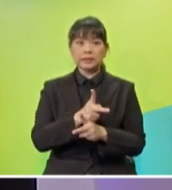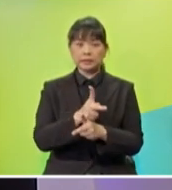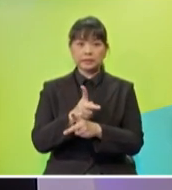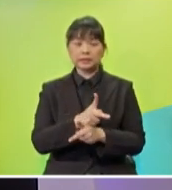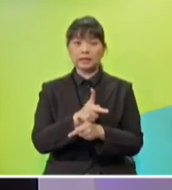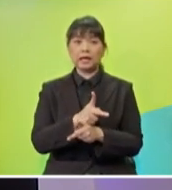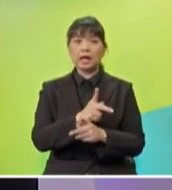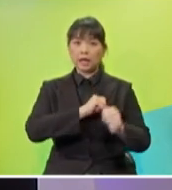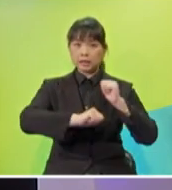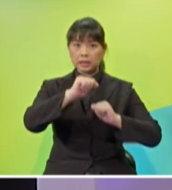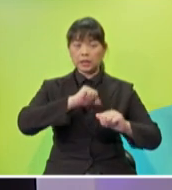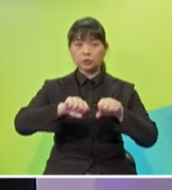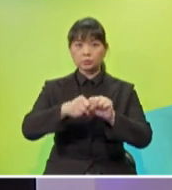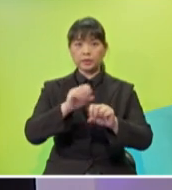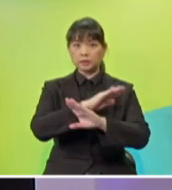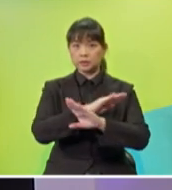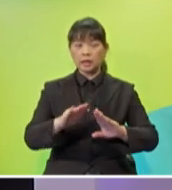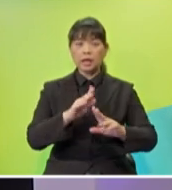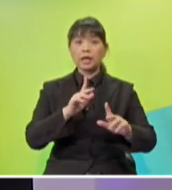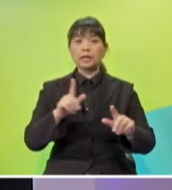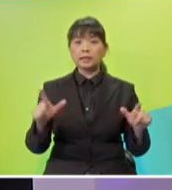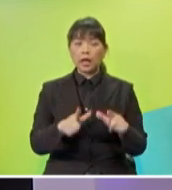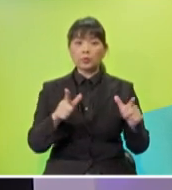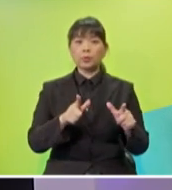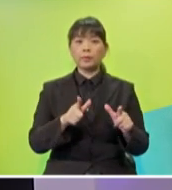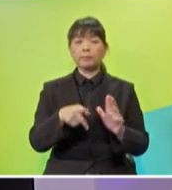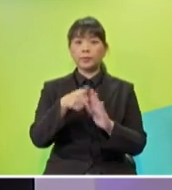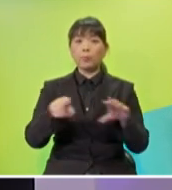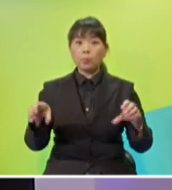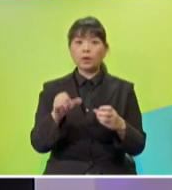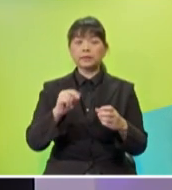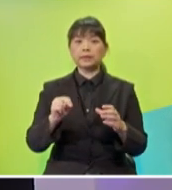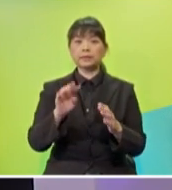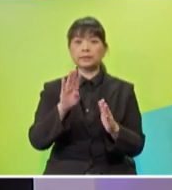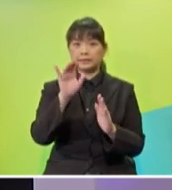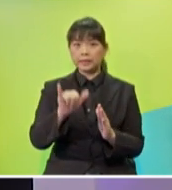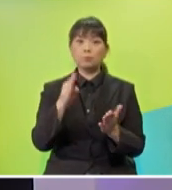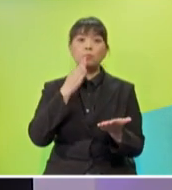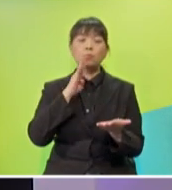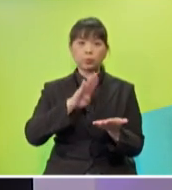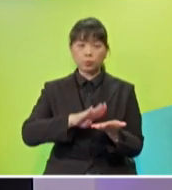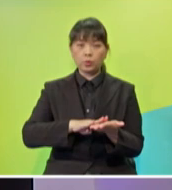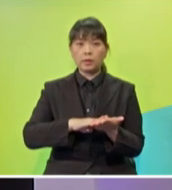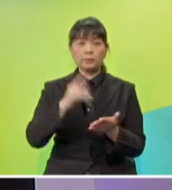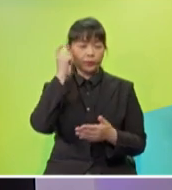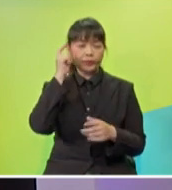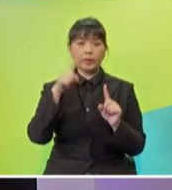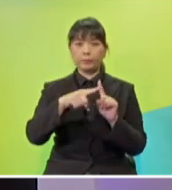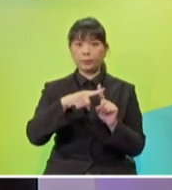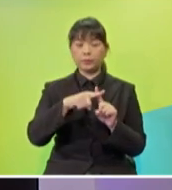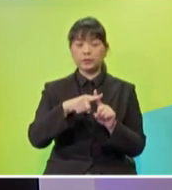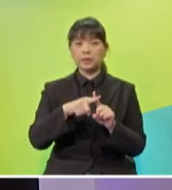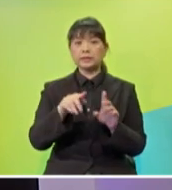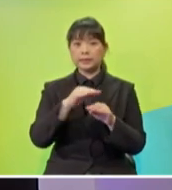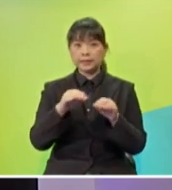kita tidak melakukan perlakuan yang buruk dan senantiasa berpikiran positif jangan